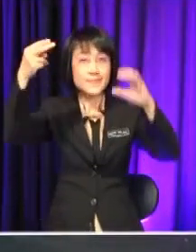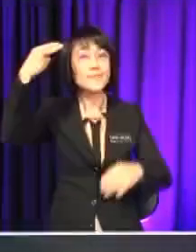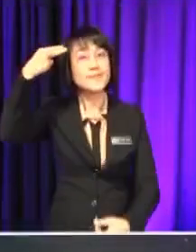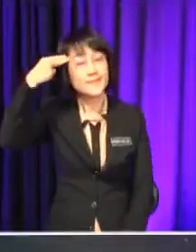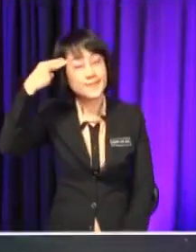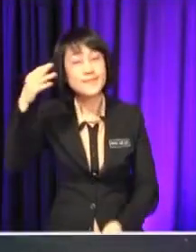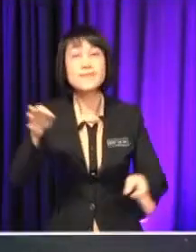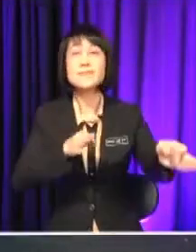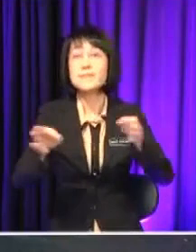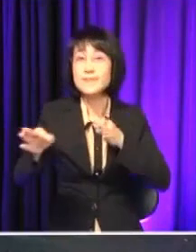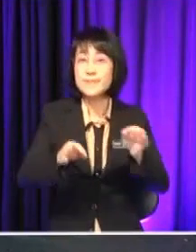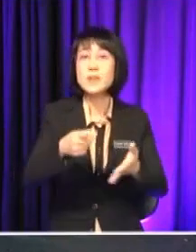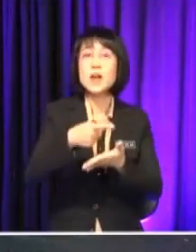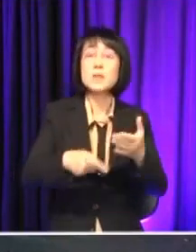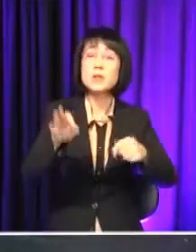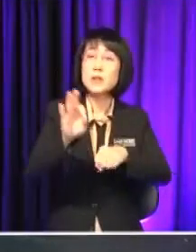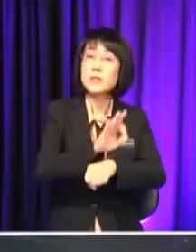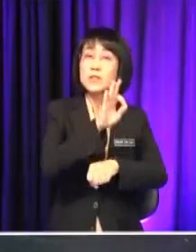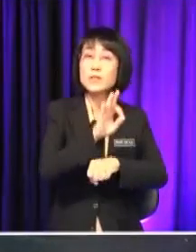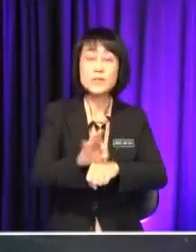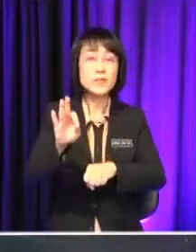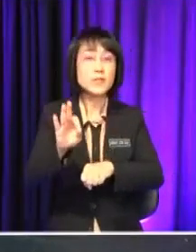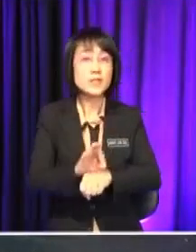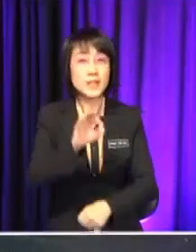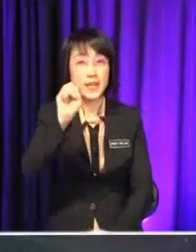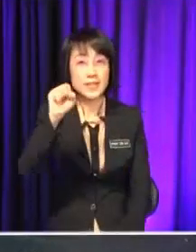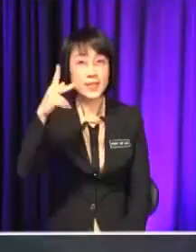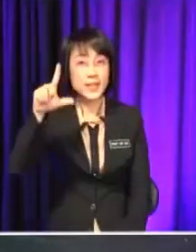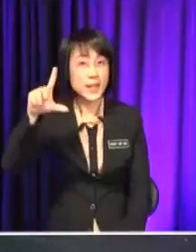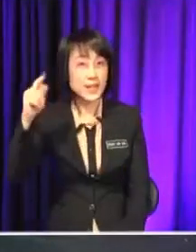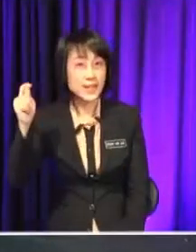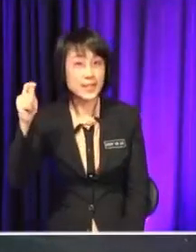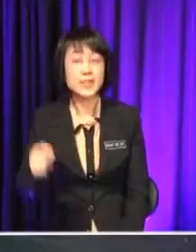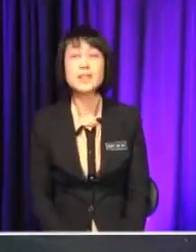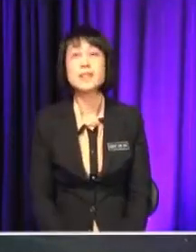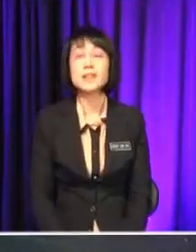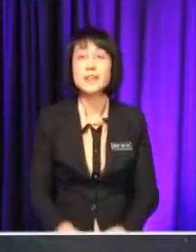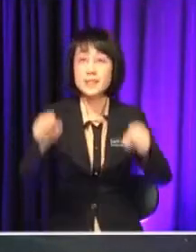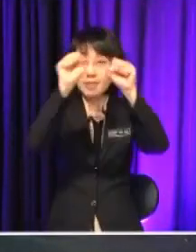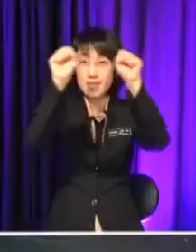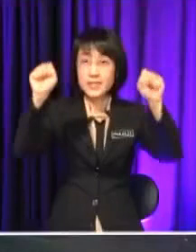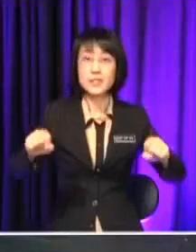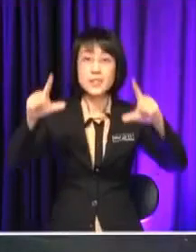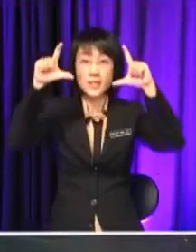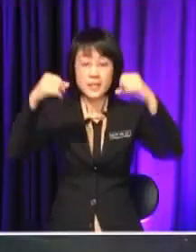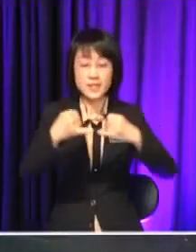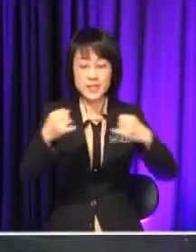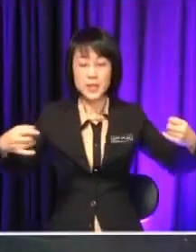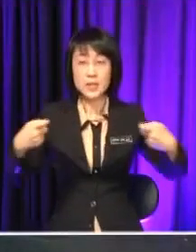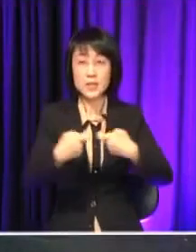nyamankan tentang apakah fungsi-fungsi sqlt pada hari ini ya sistem camera lintah